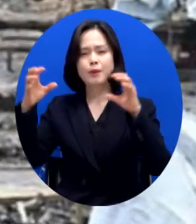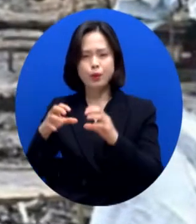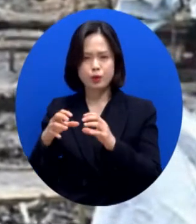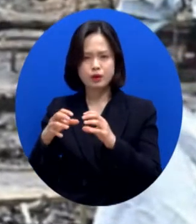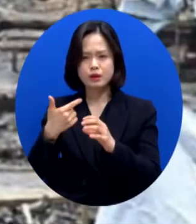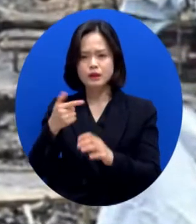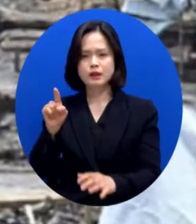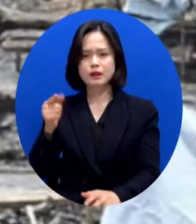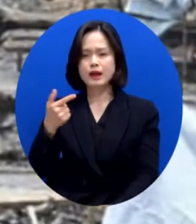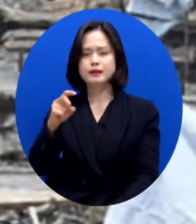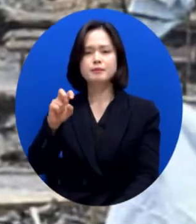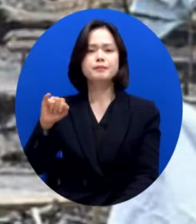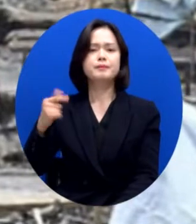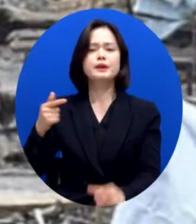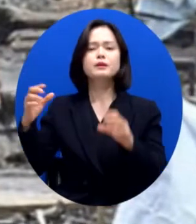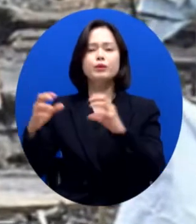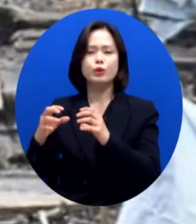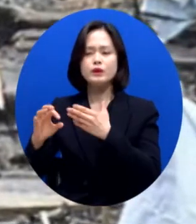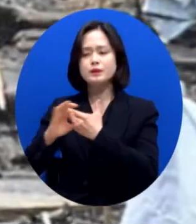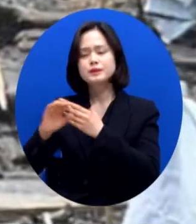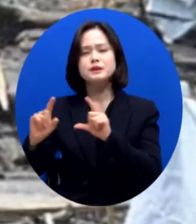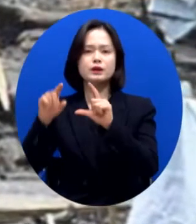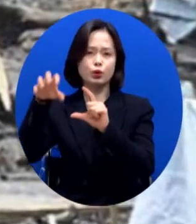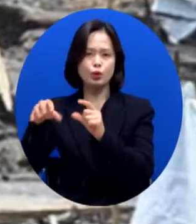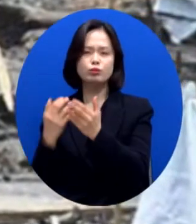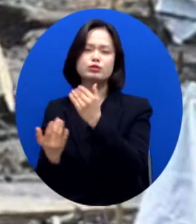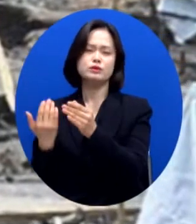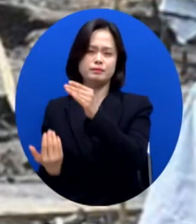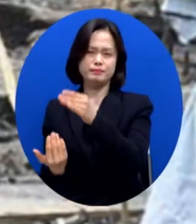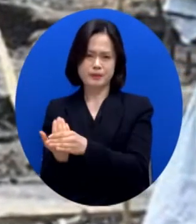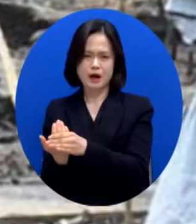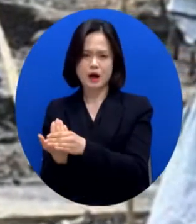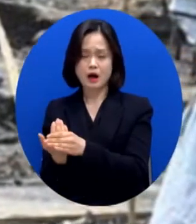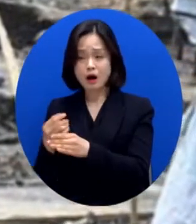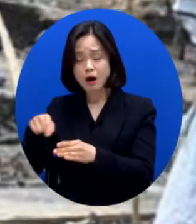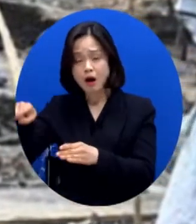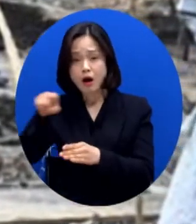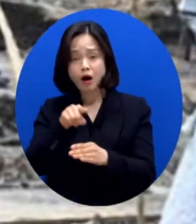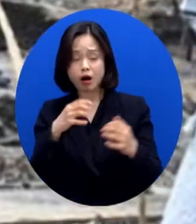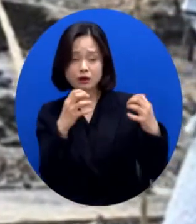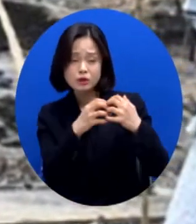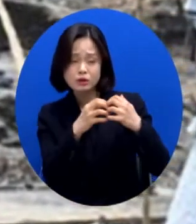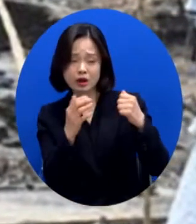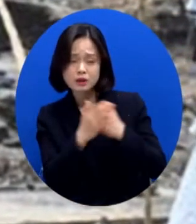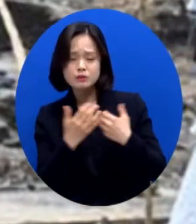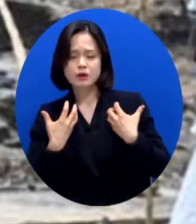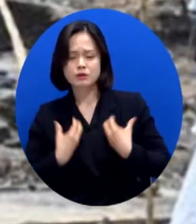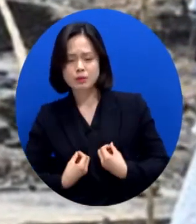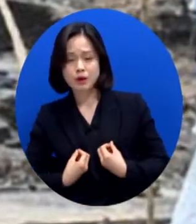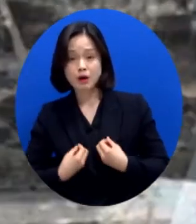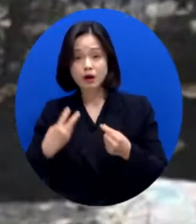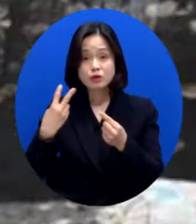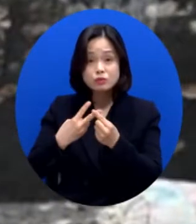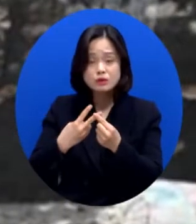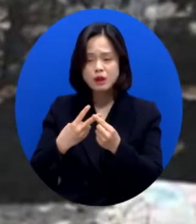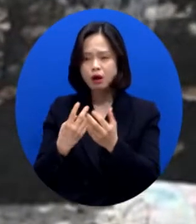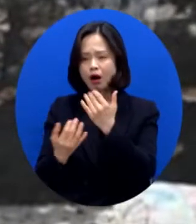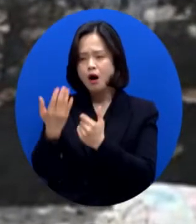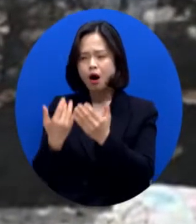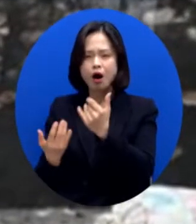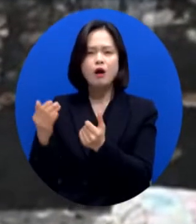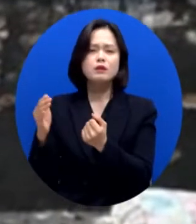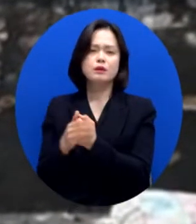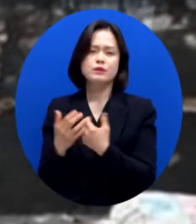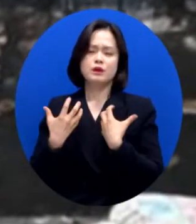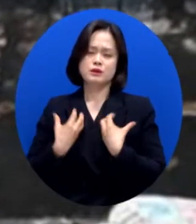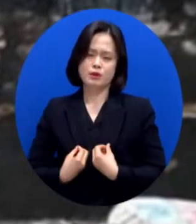가장 취약한 사람들이 라며 이번 화재는 수많은 남면 을 또다시 절망으로 내몰았다 고 전했습니다 이어 아동 보호를